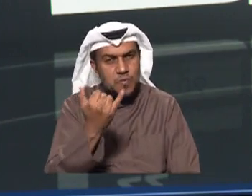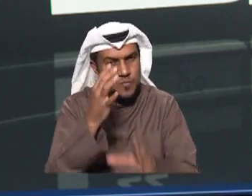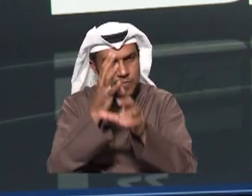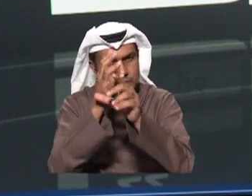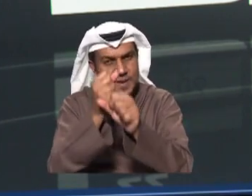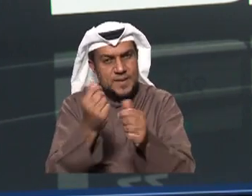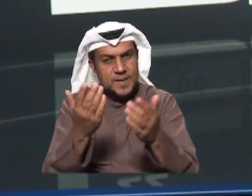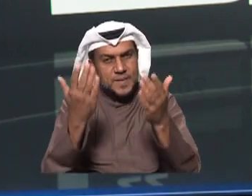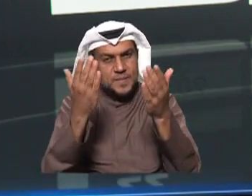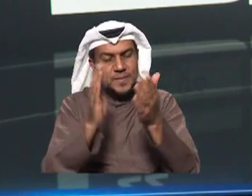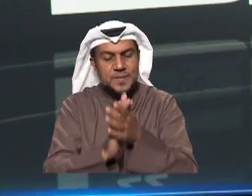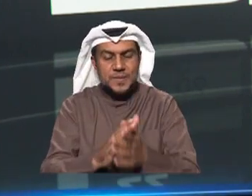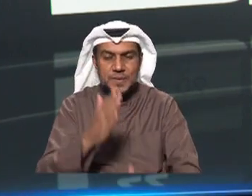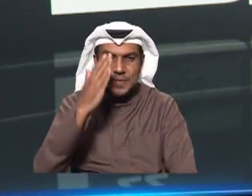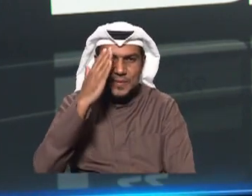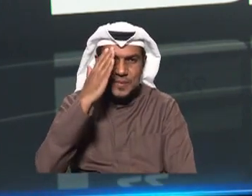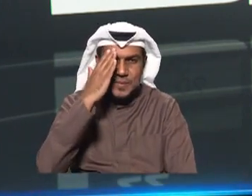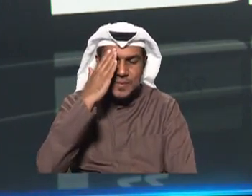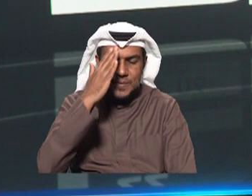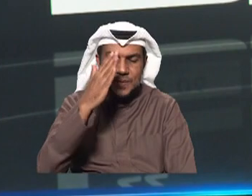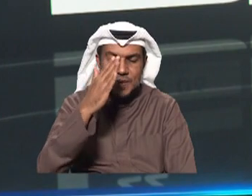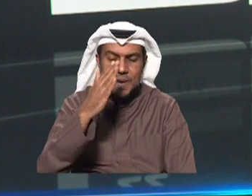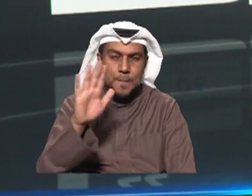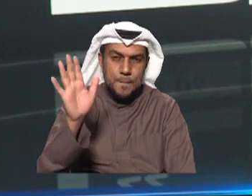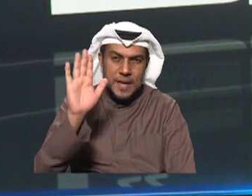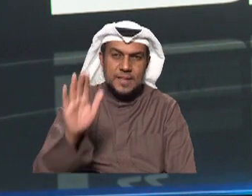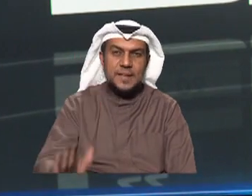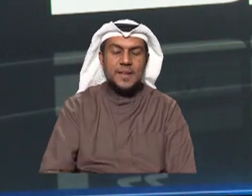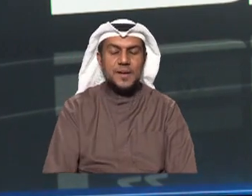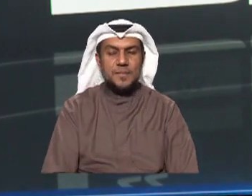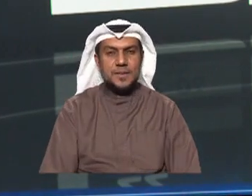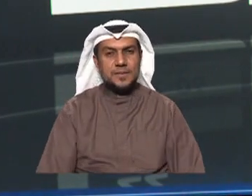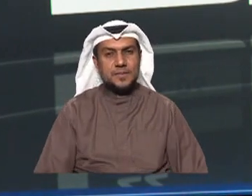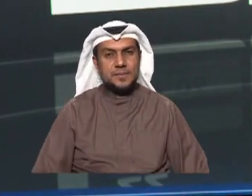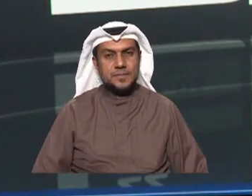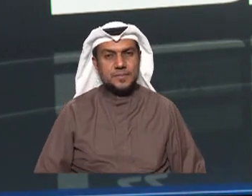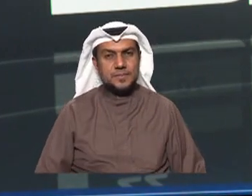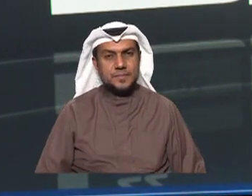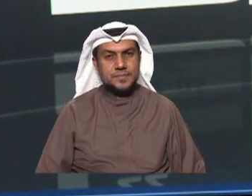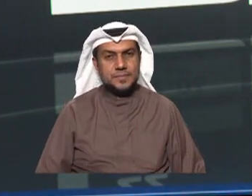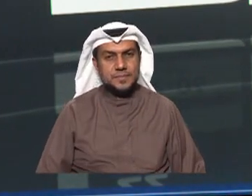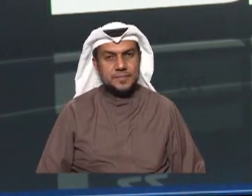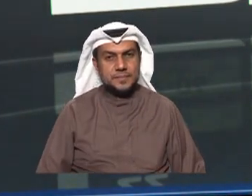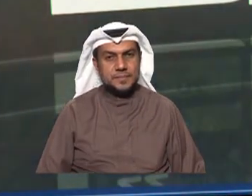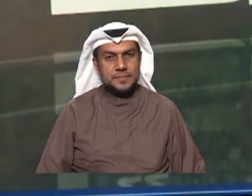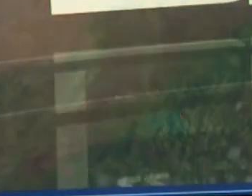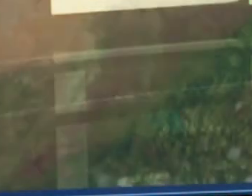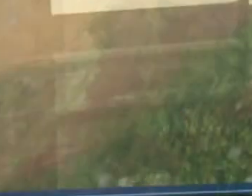الفترة. تنتهي جولتنا الجوية ونترككم مع درجات الحرارة في بعض العواصم والمدن حول العالم.